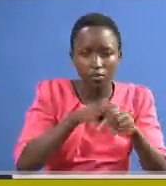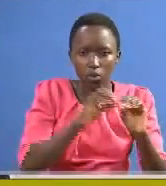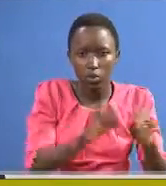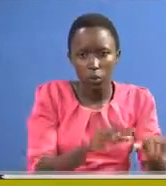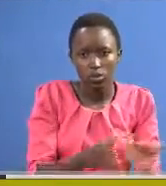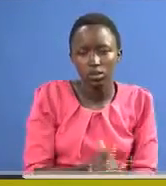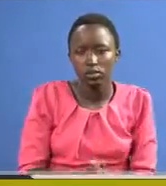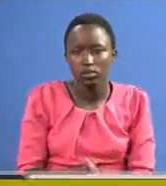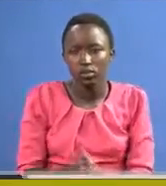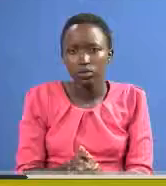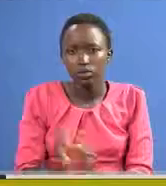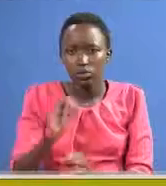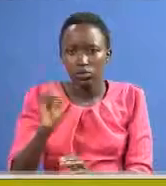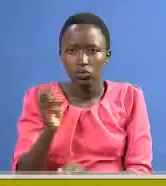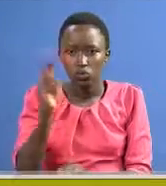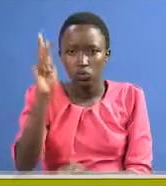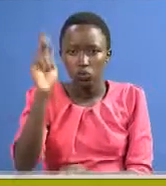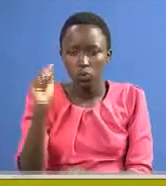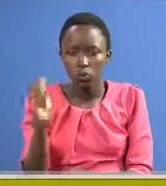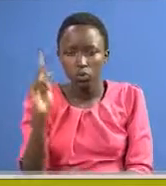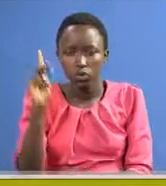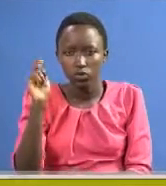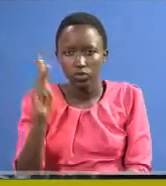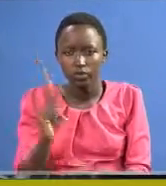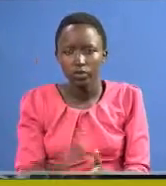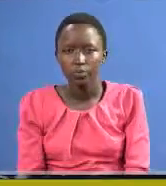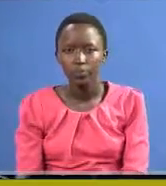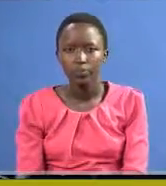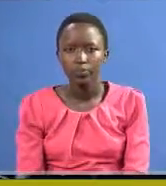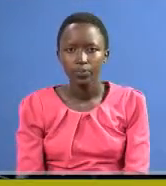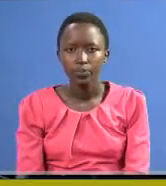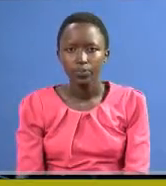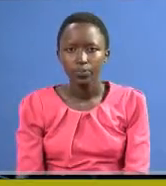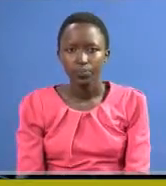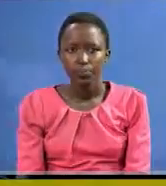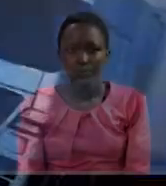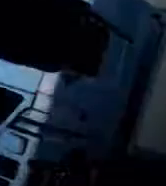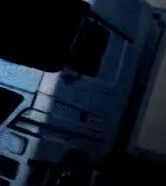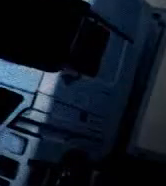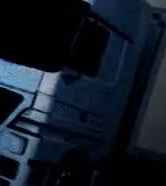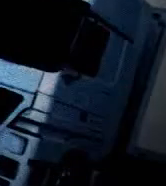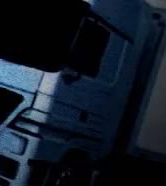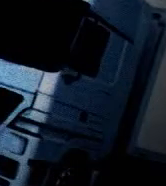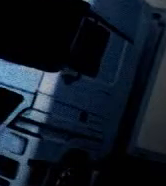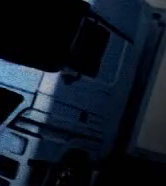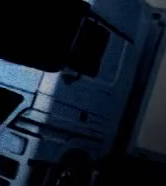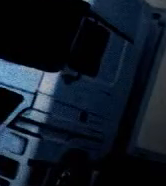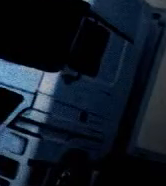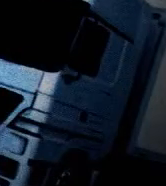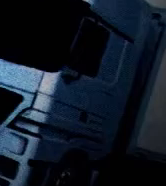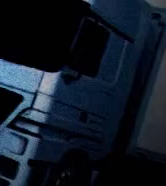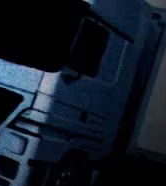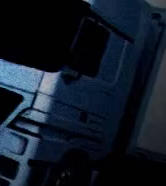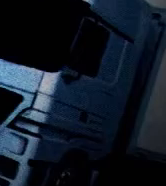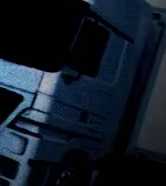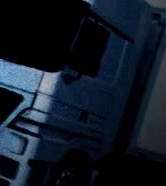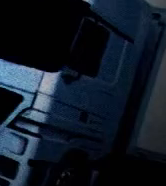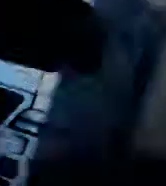vinavyopotea. Samson Jura, KUTV.